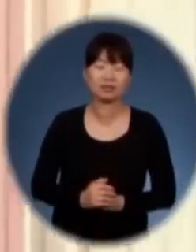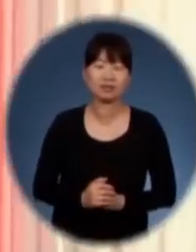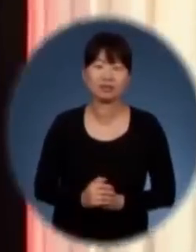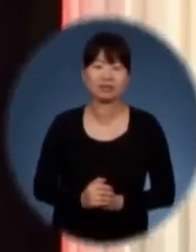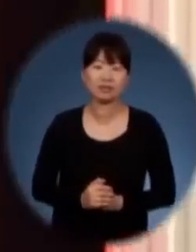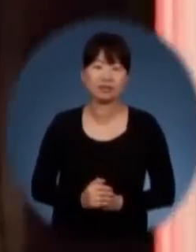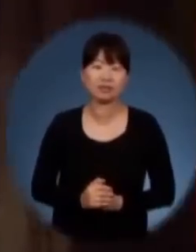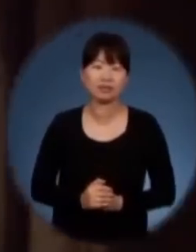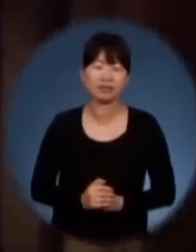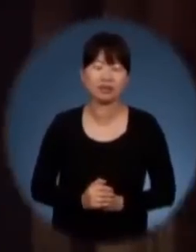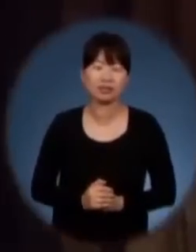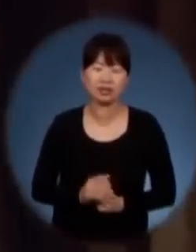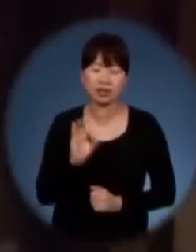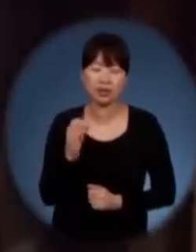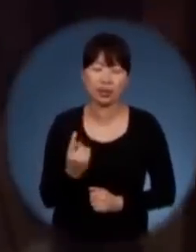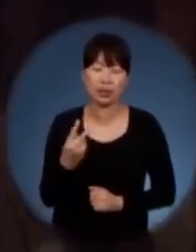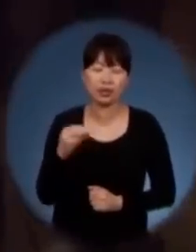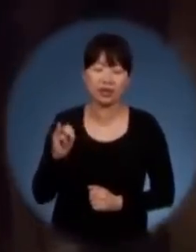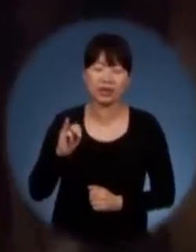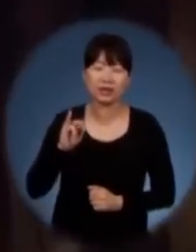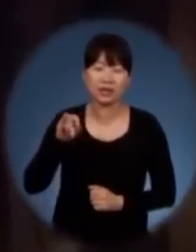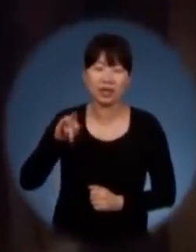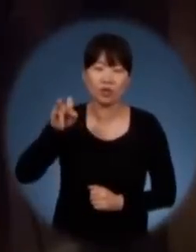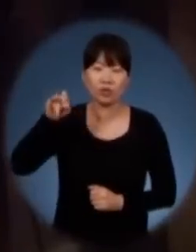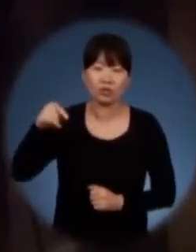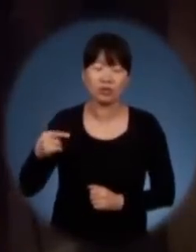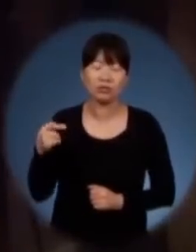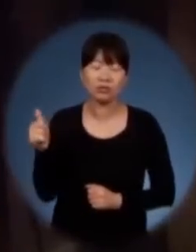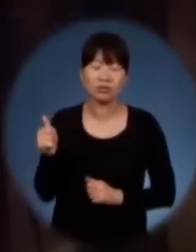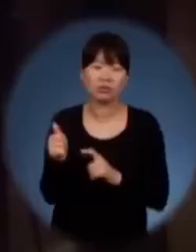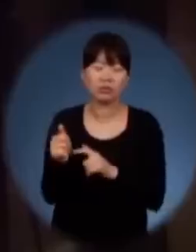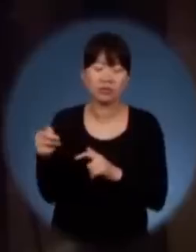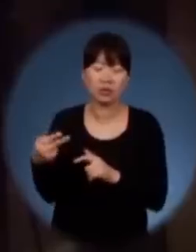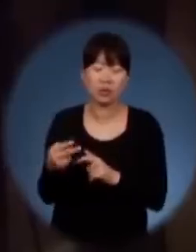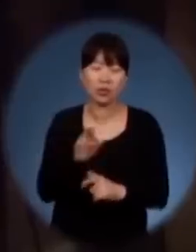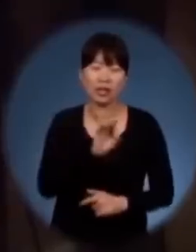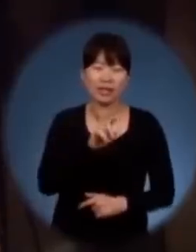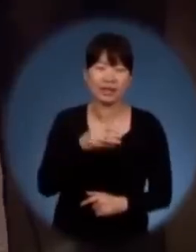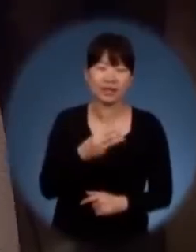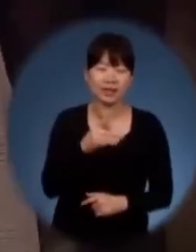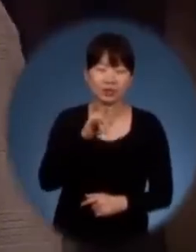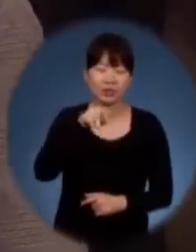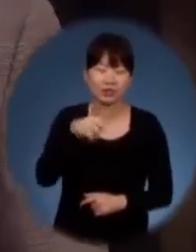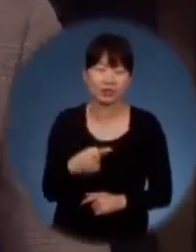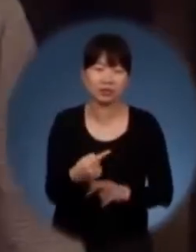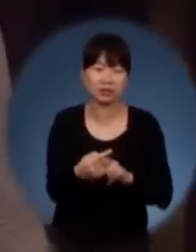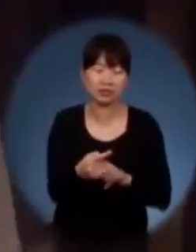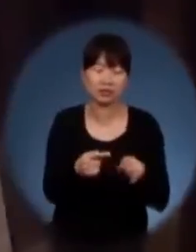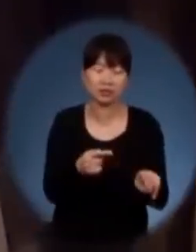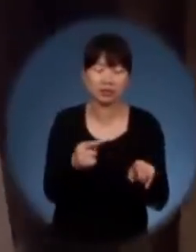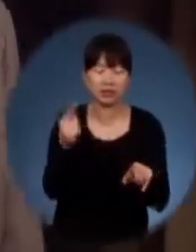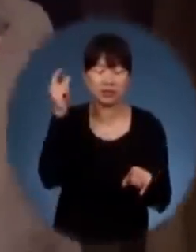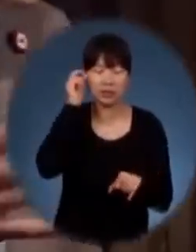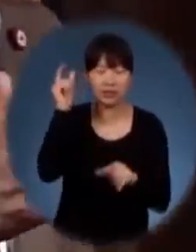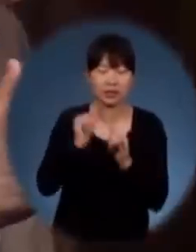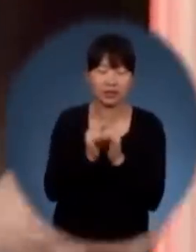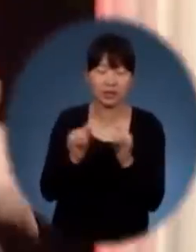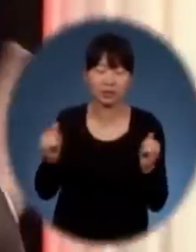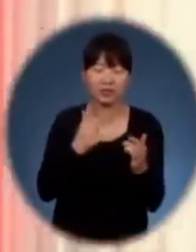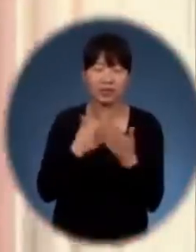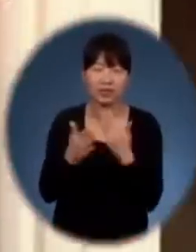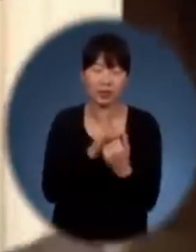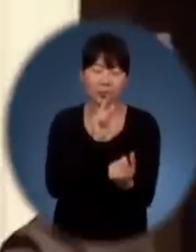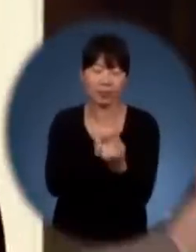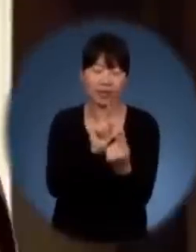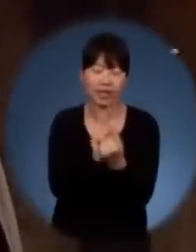그런데 오디세우스의 그리고 아킬레우스의 그 영웅이 겪었던